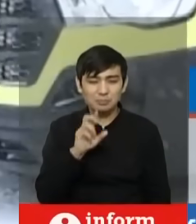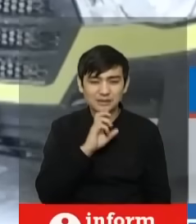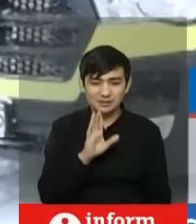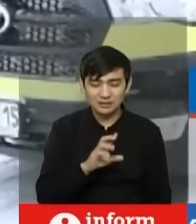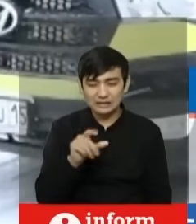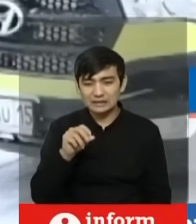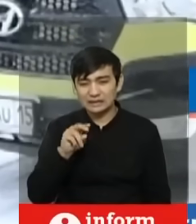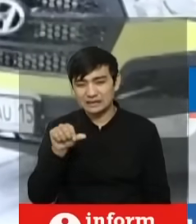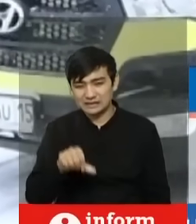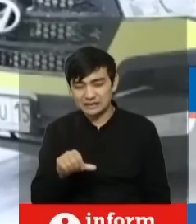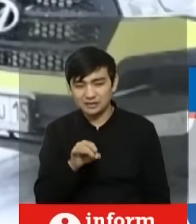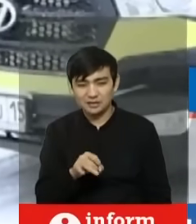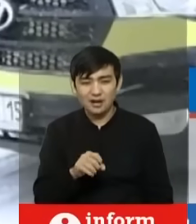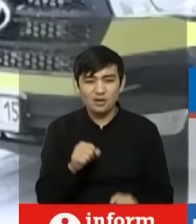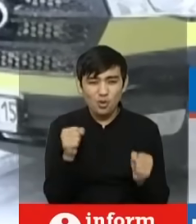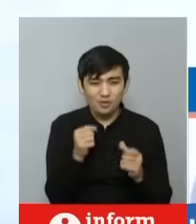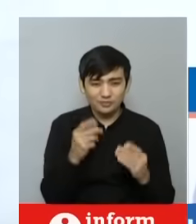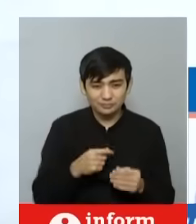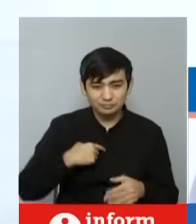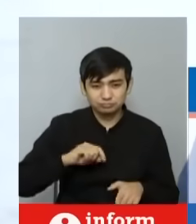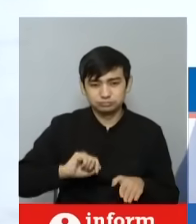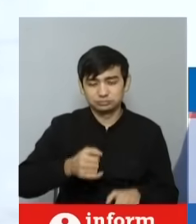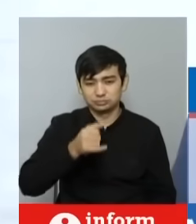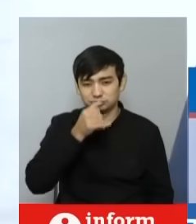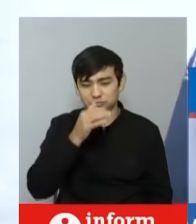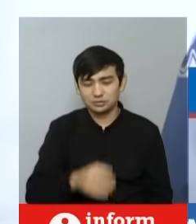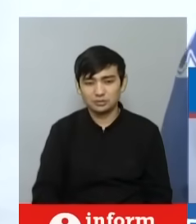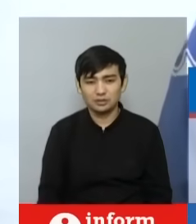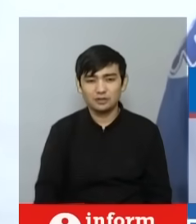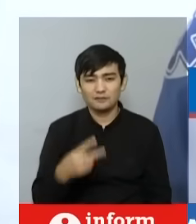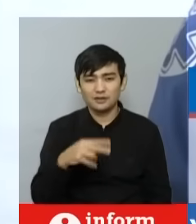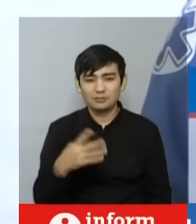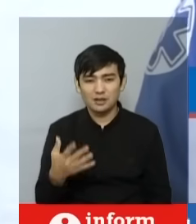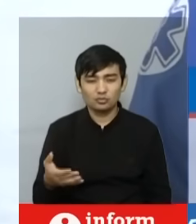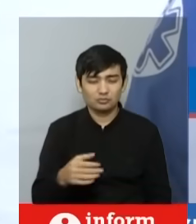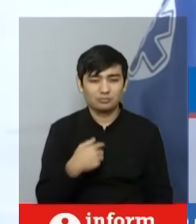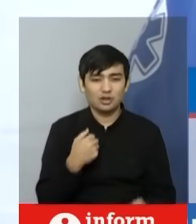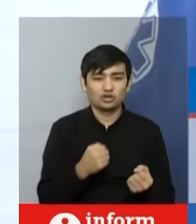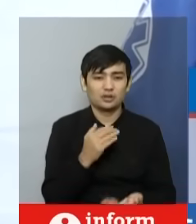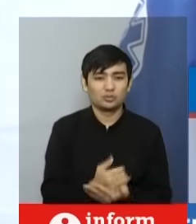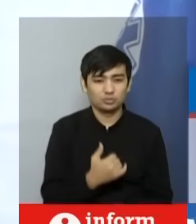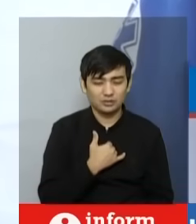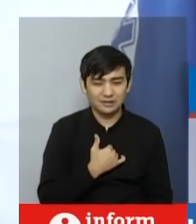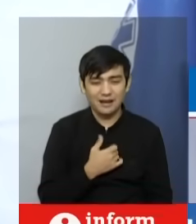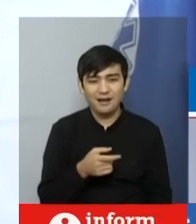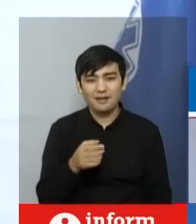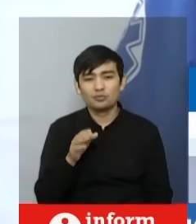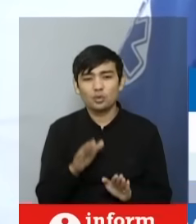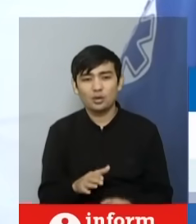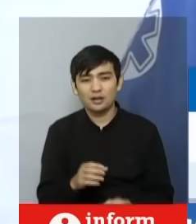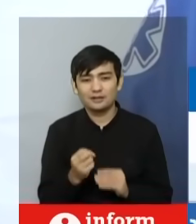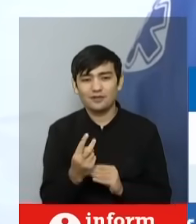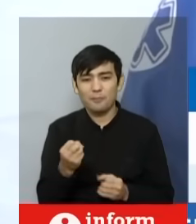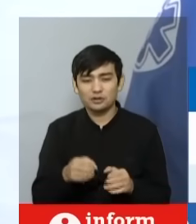аязда оталдыру қиын дейді жүргізушілер. 25 машина бар бізге, сиятын тек қана